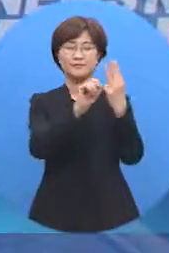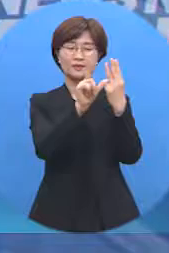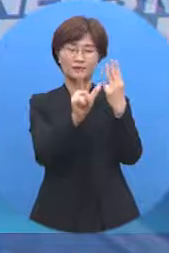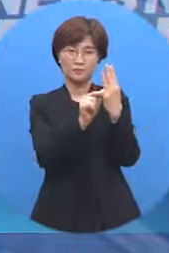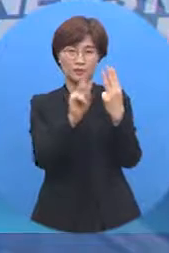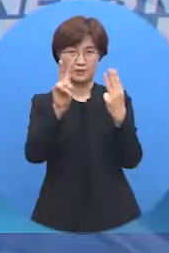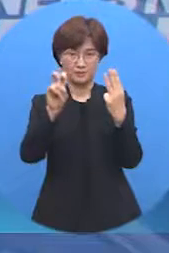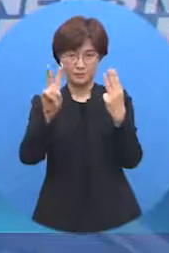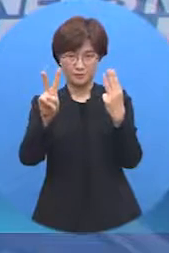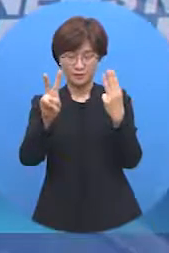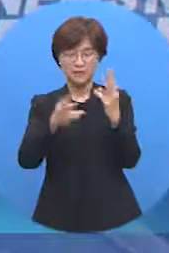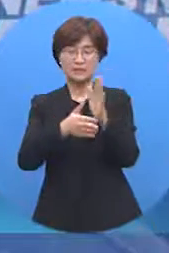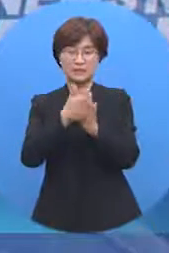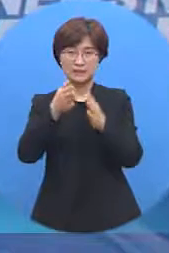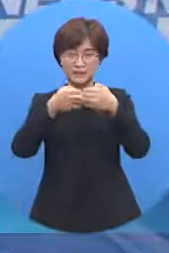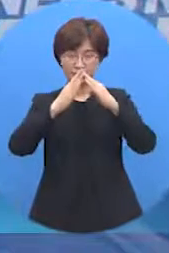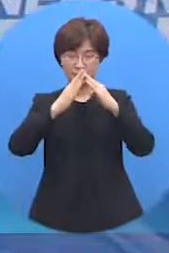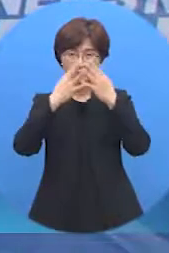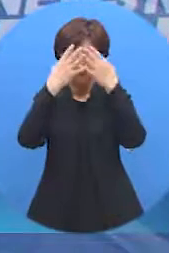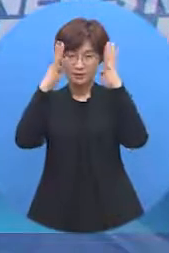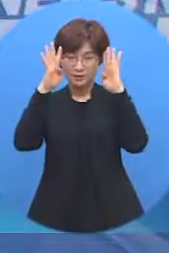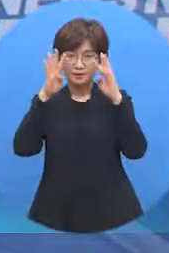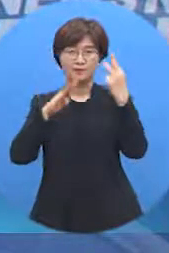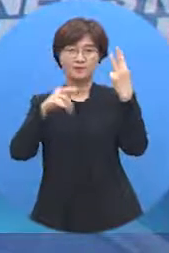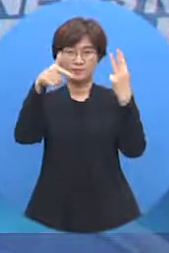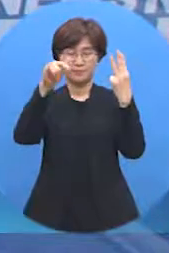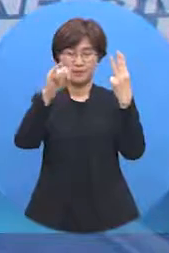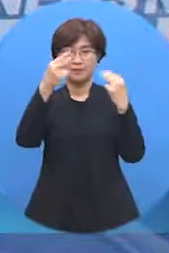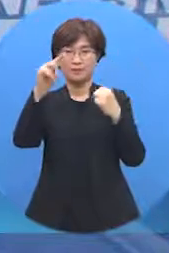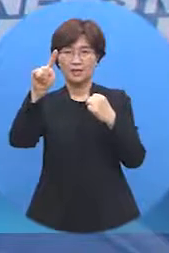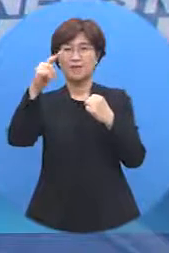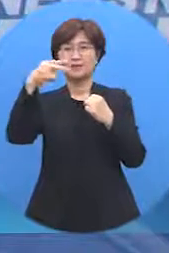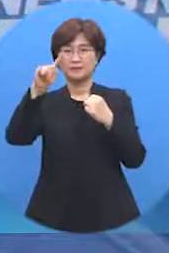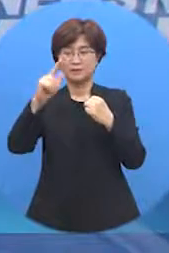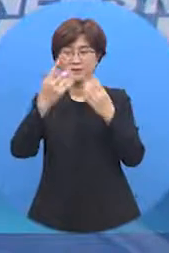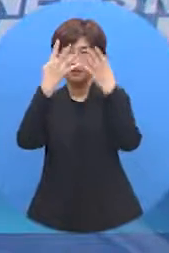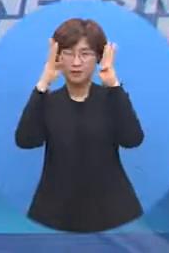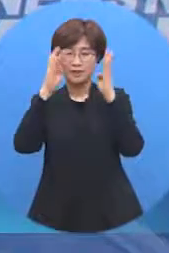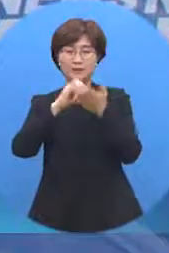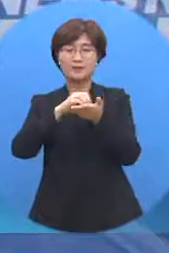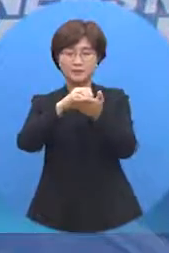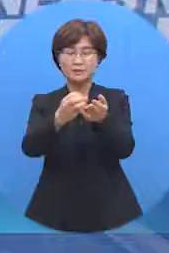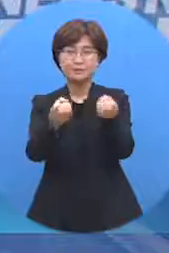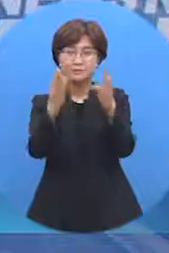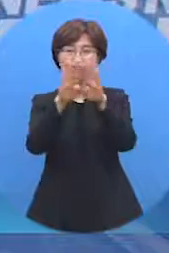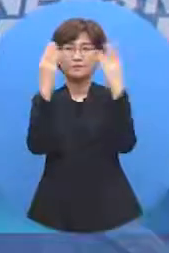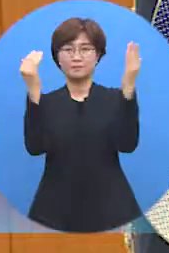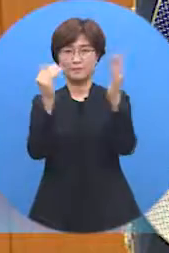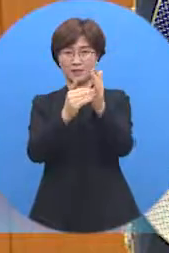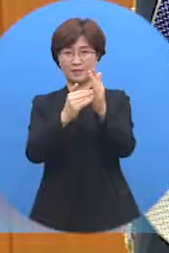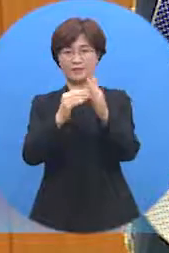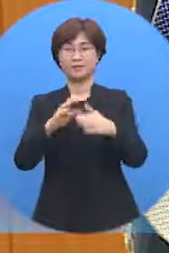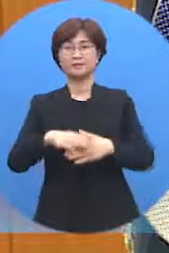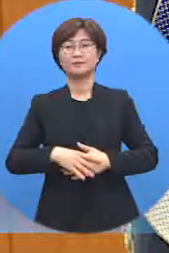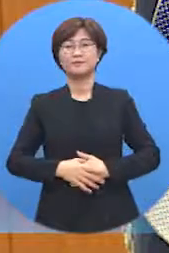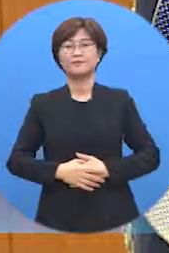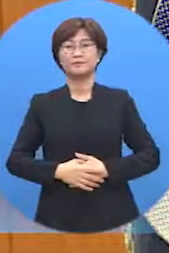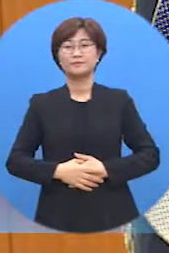3월 22일 서울시립대학에서 제3기 동대문 다산시민대학 입학식이 열렸습니다.